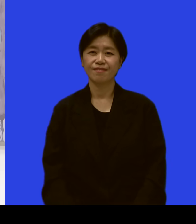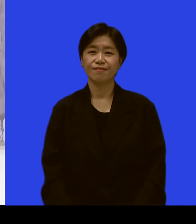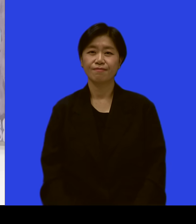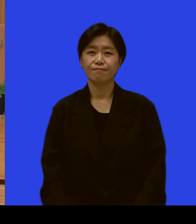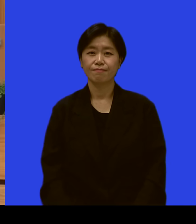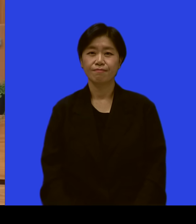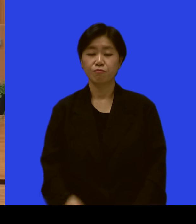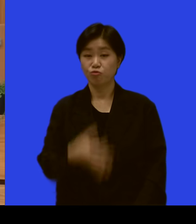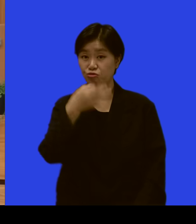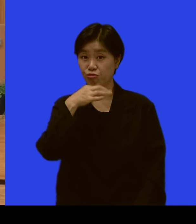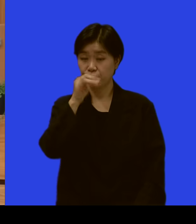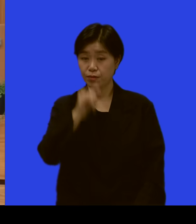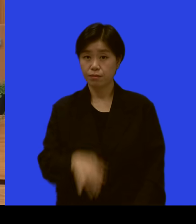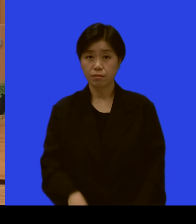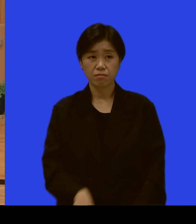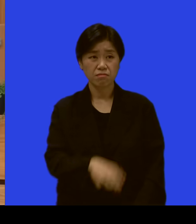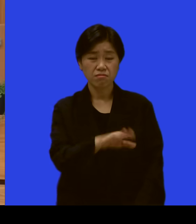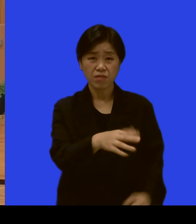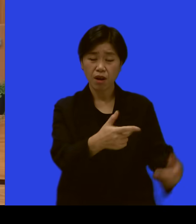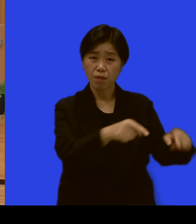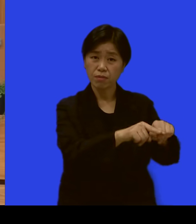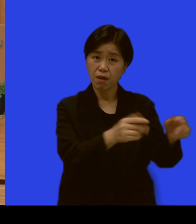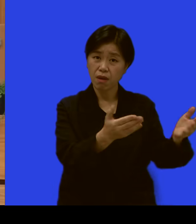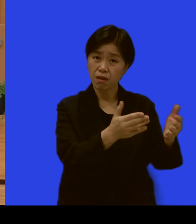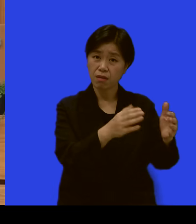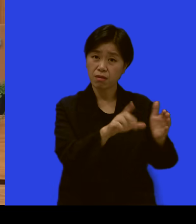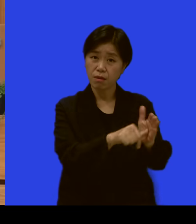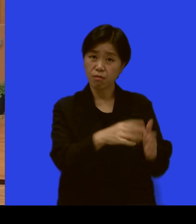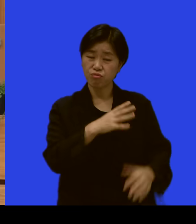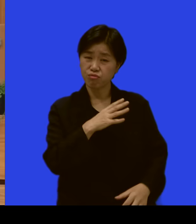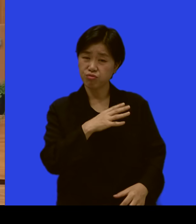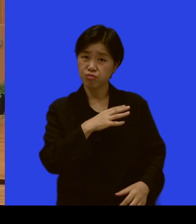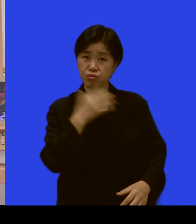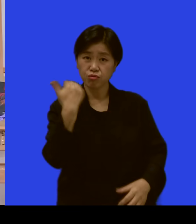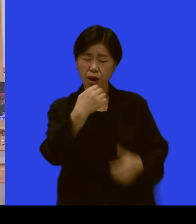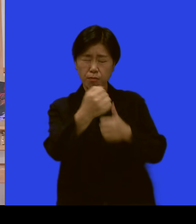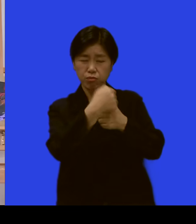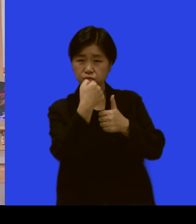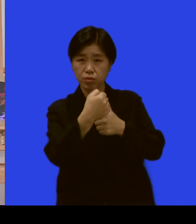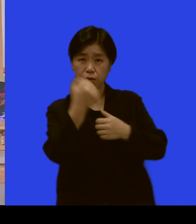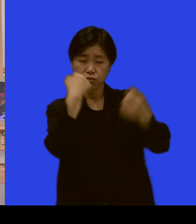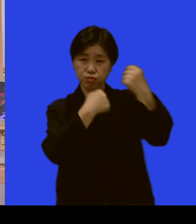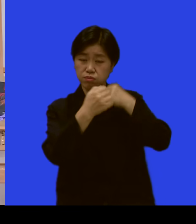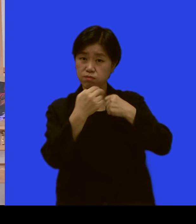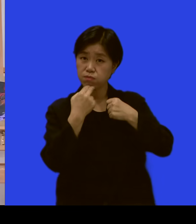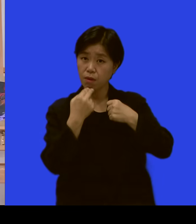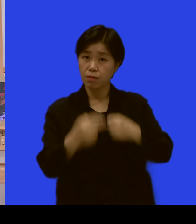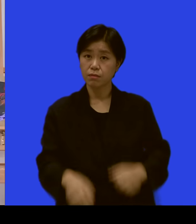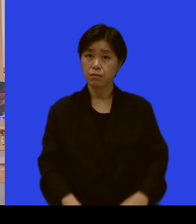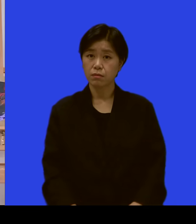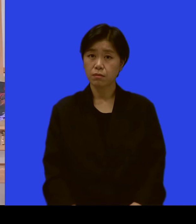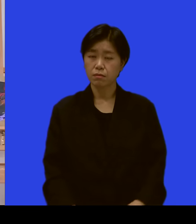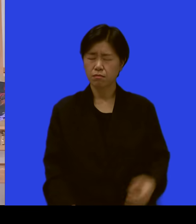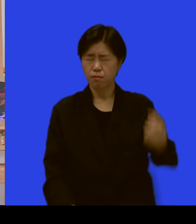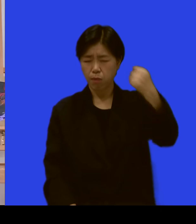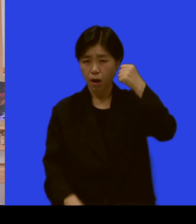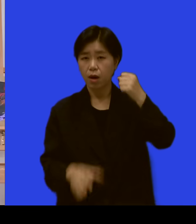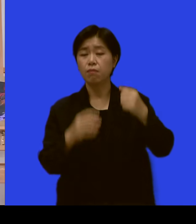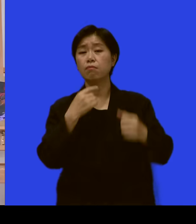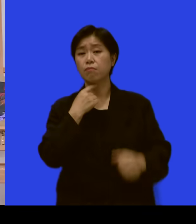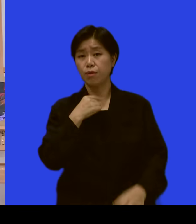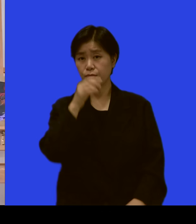거죠. 좀 무섭거나 그렇지는 않았어요. 혹시 누가 때리거나 뭐 그런 일들은 없어요? 그렇게 맞은 적이 있죠.